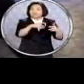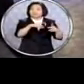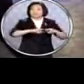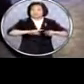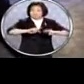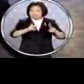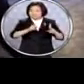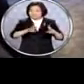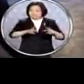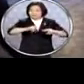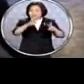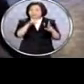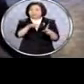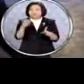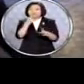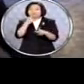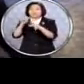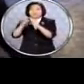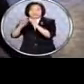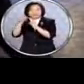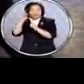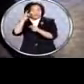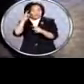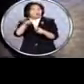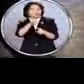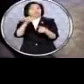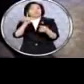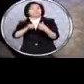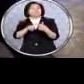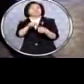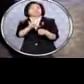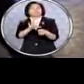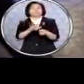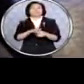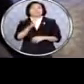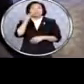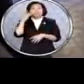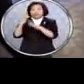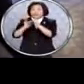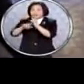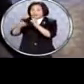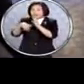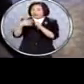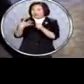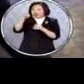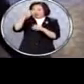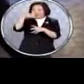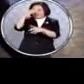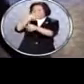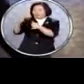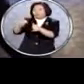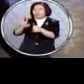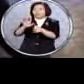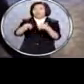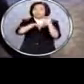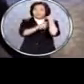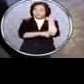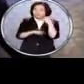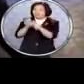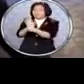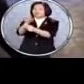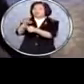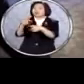成人民的司法，也就是说我们一般的人民当他权益受到伤害的时候，司法会给